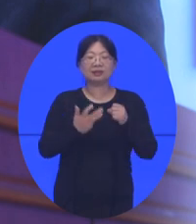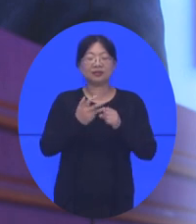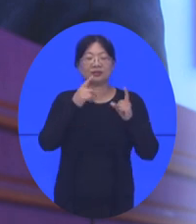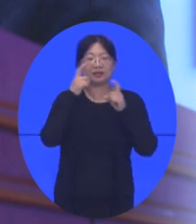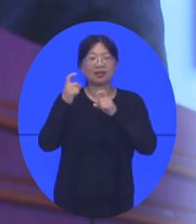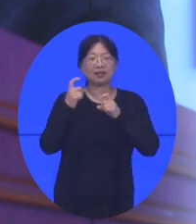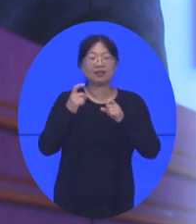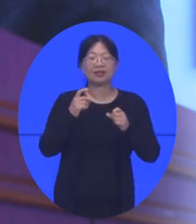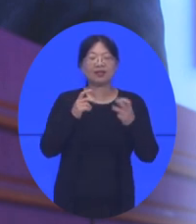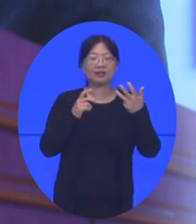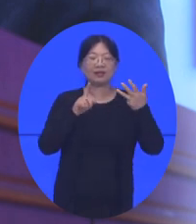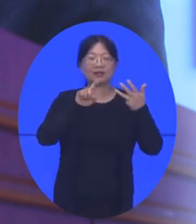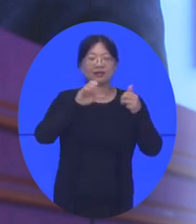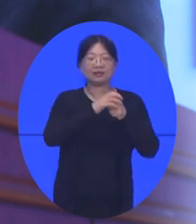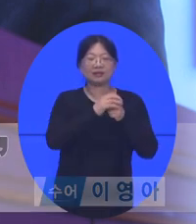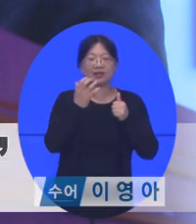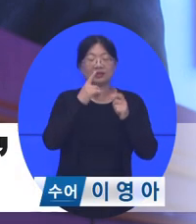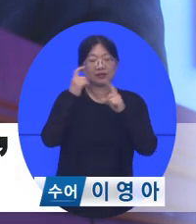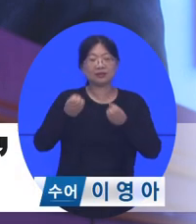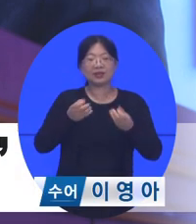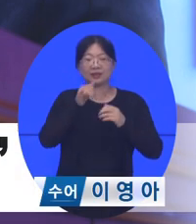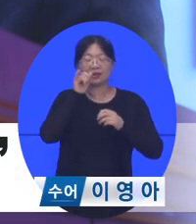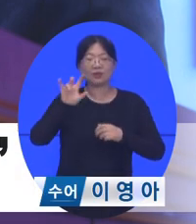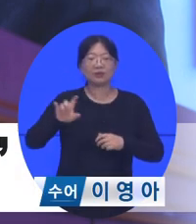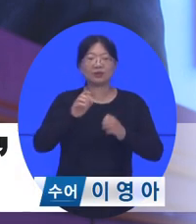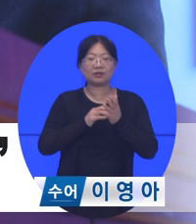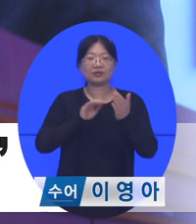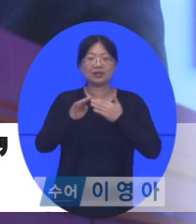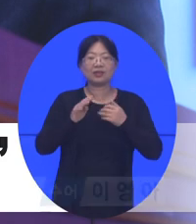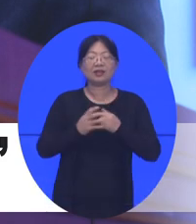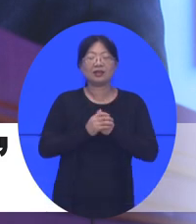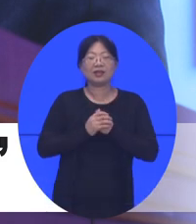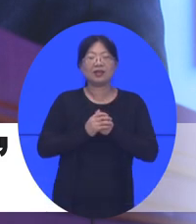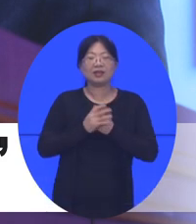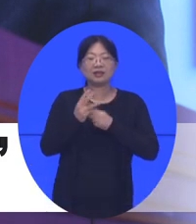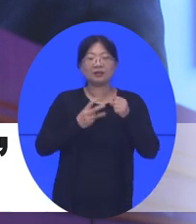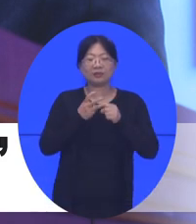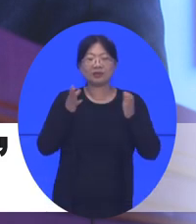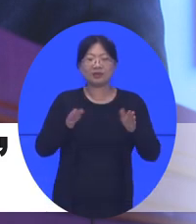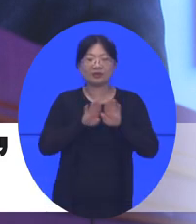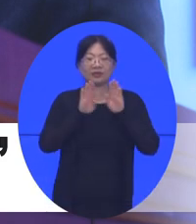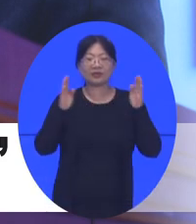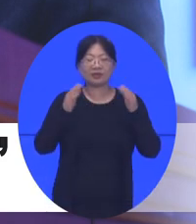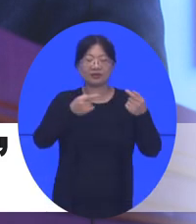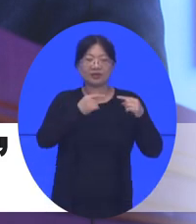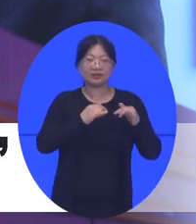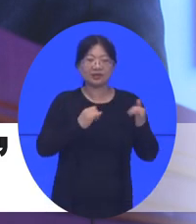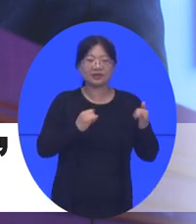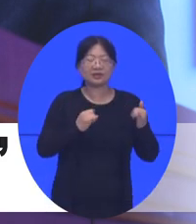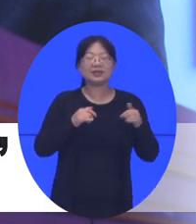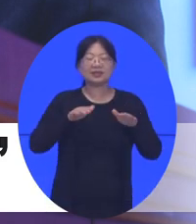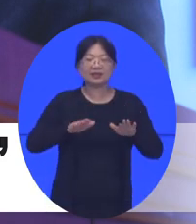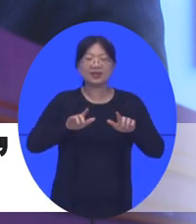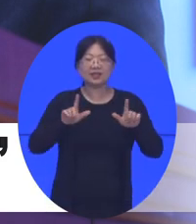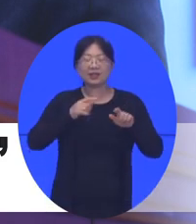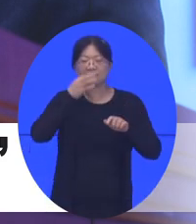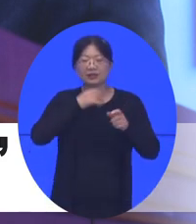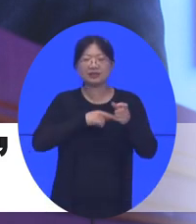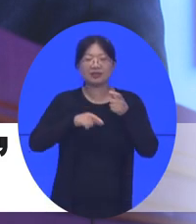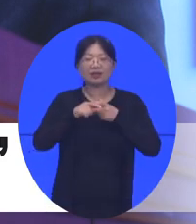78주년 광복절 기념식을 이었습니다. 코로나19 이후 4년 만에 열린 만큼 참석한 이들은 더 깊게 이날을